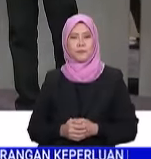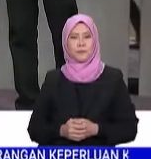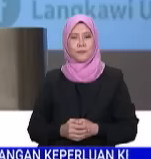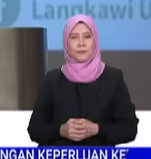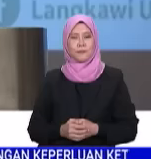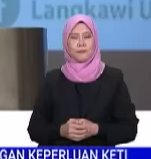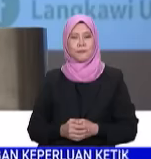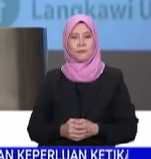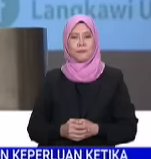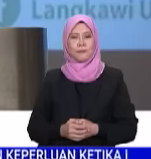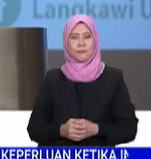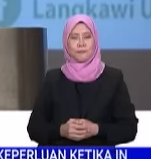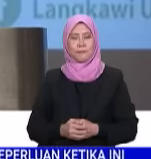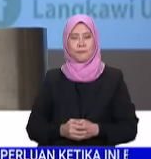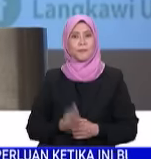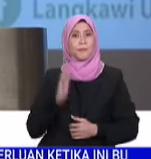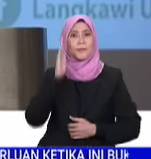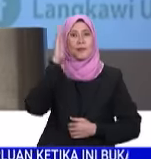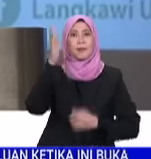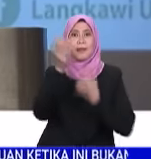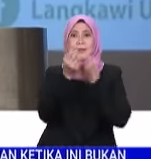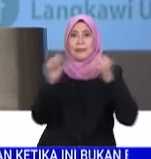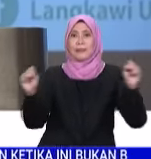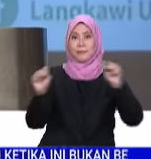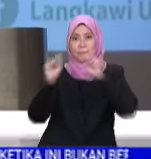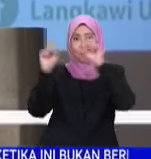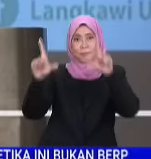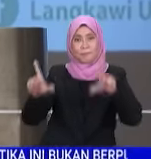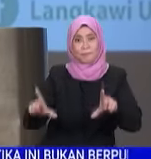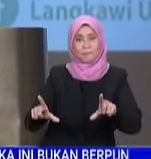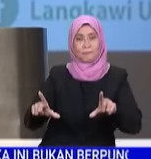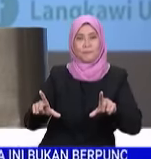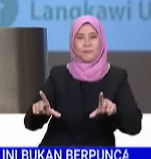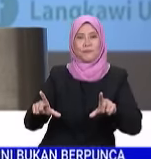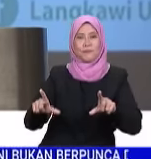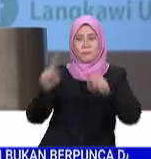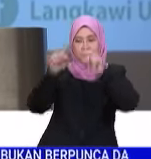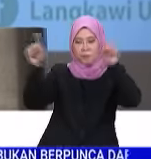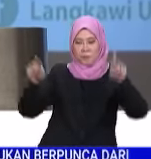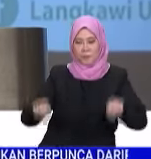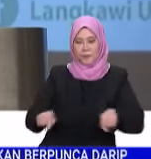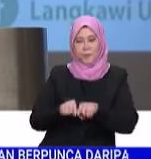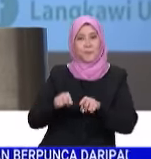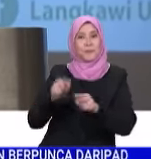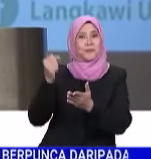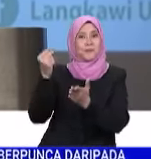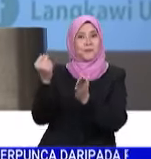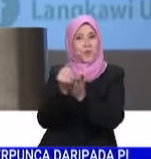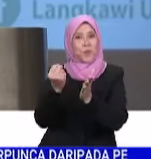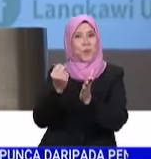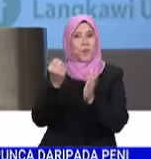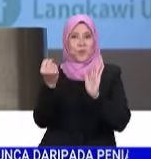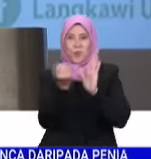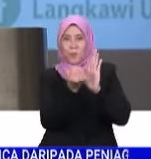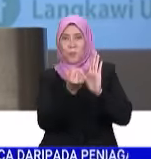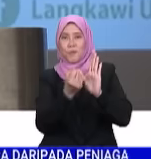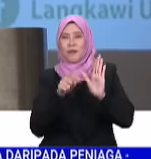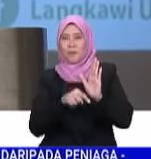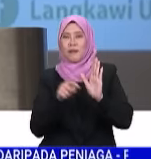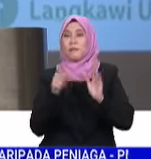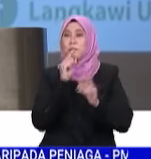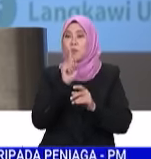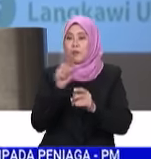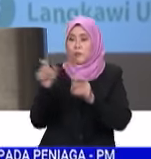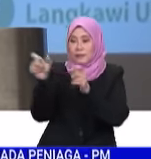berkenaan kita akanan satu certification satu pengesahan bahawa seorang